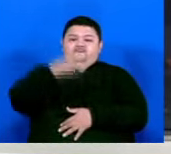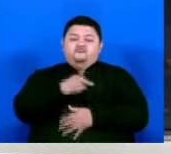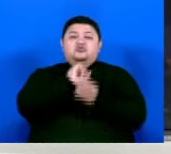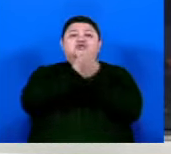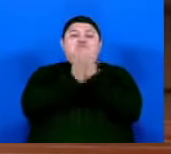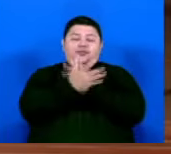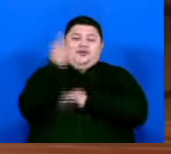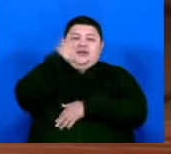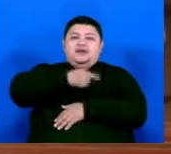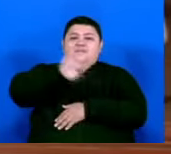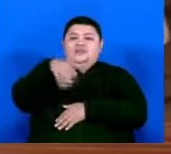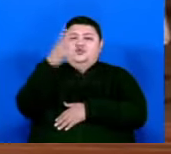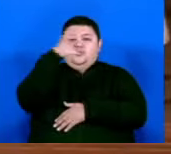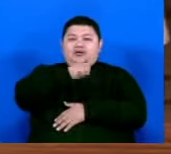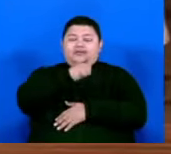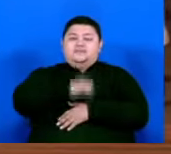Sidoarjo Sabtu malam.